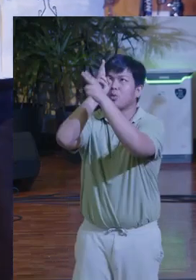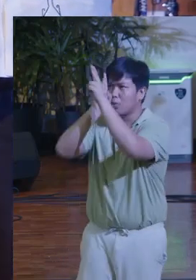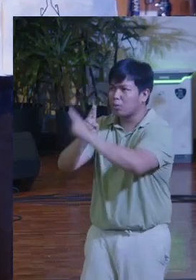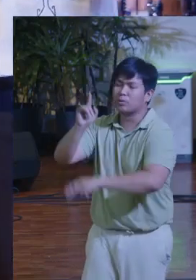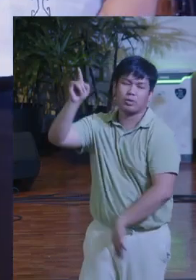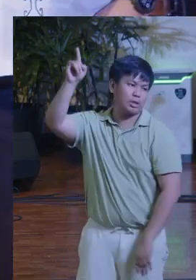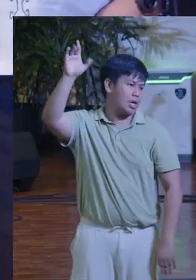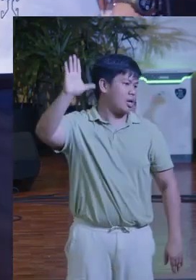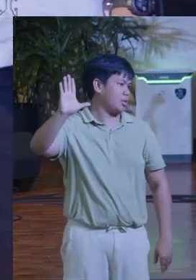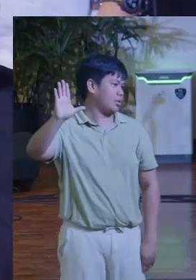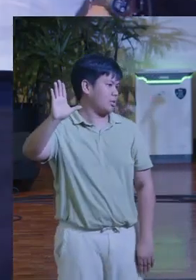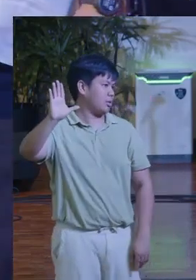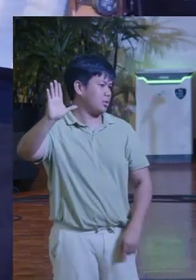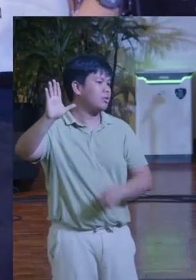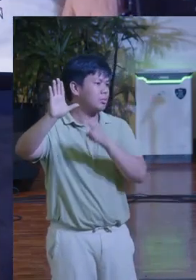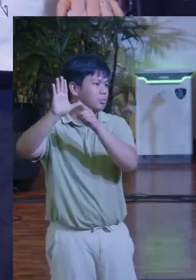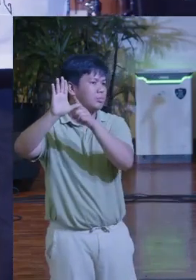Diyos.